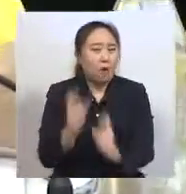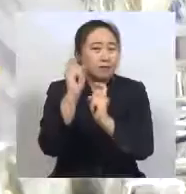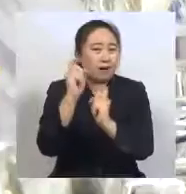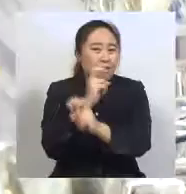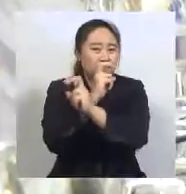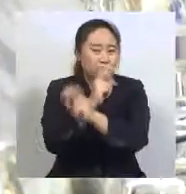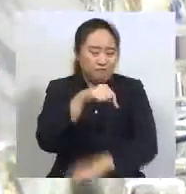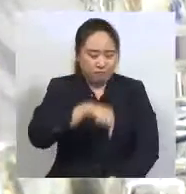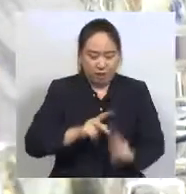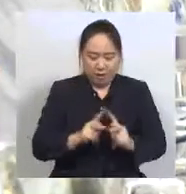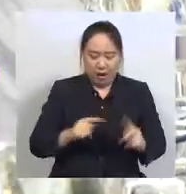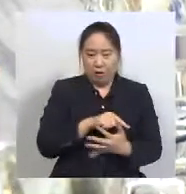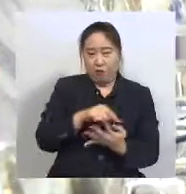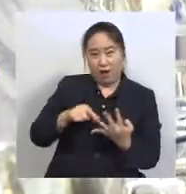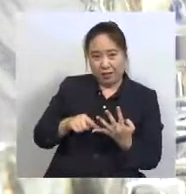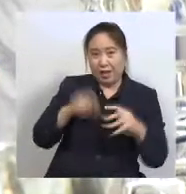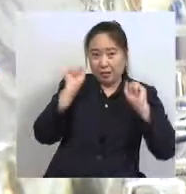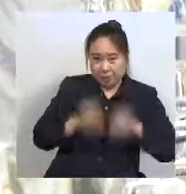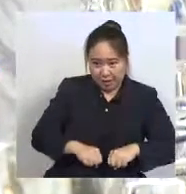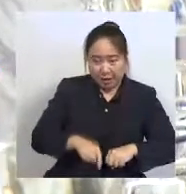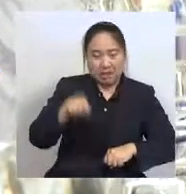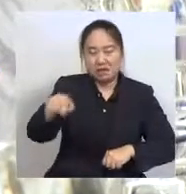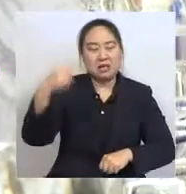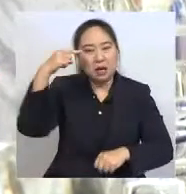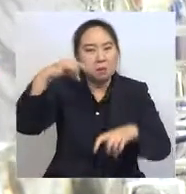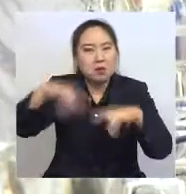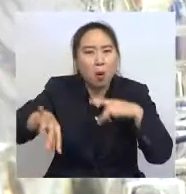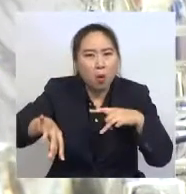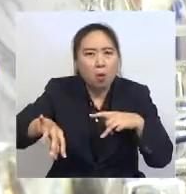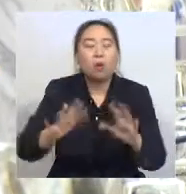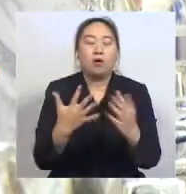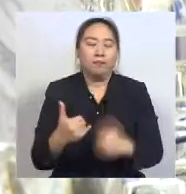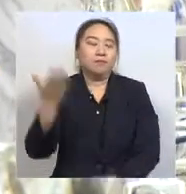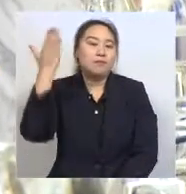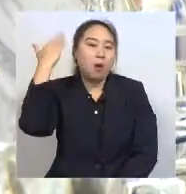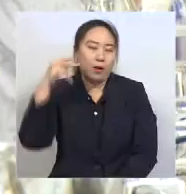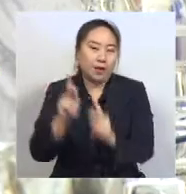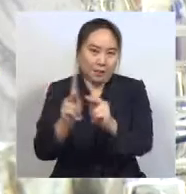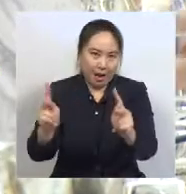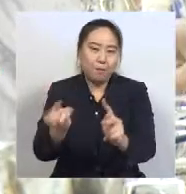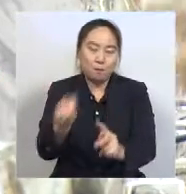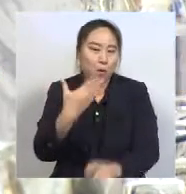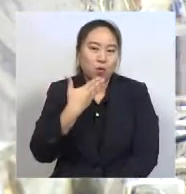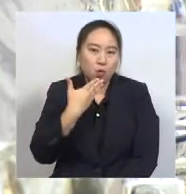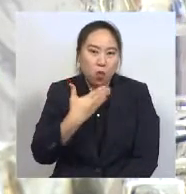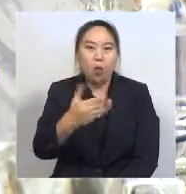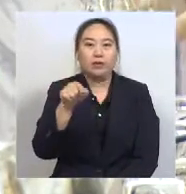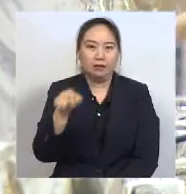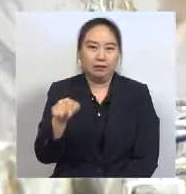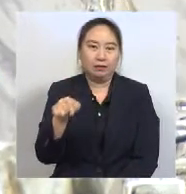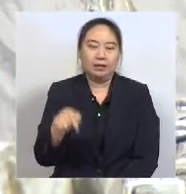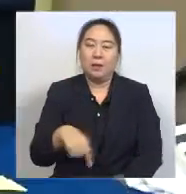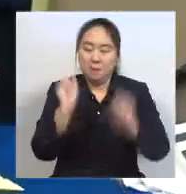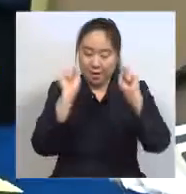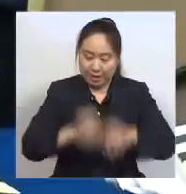กับมติของคณะกรรมการทั้ง4ฝ่ายนี้นางสาวมนัญญาก็บอกว่าที่ผ่านมาคณะกรรมการพูดตลอดว่าสนับสนุนม